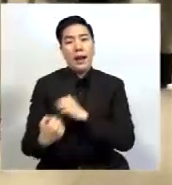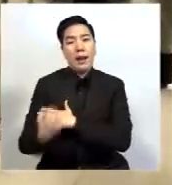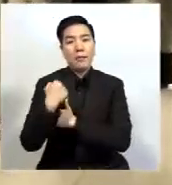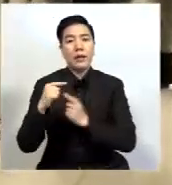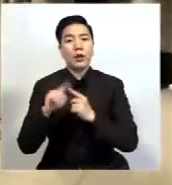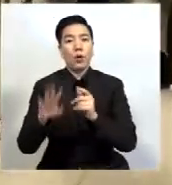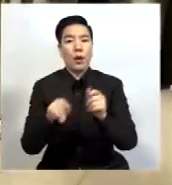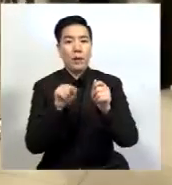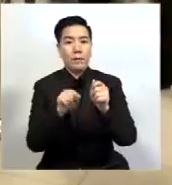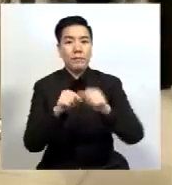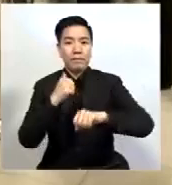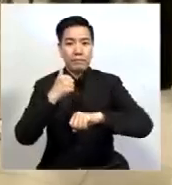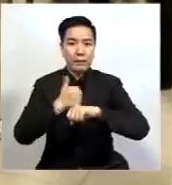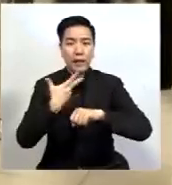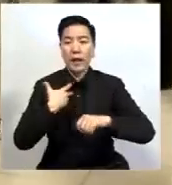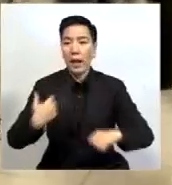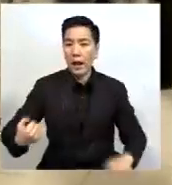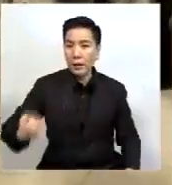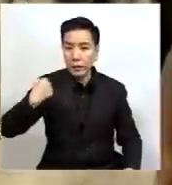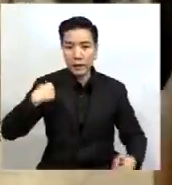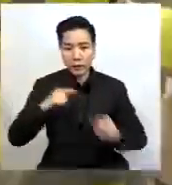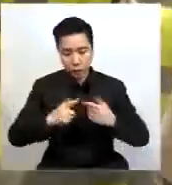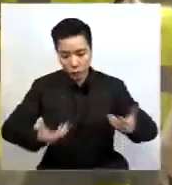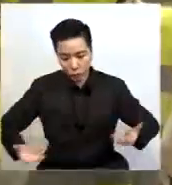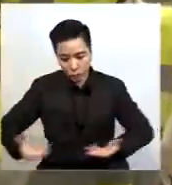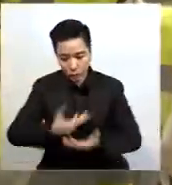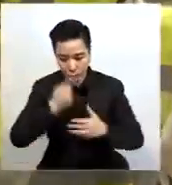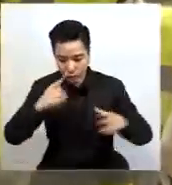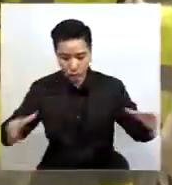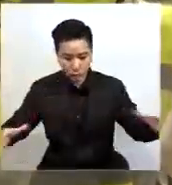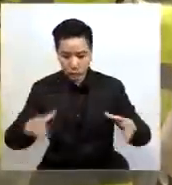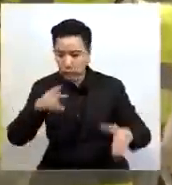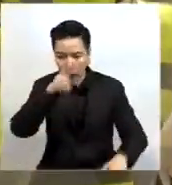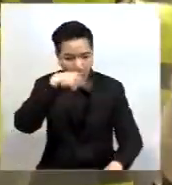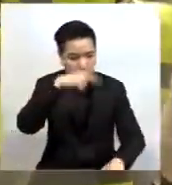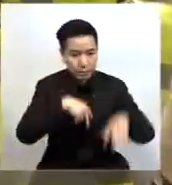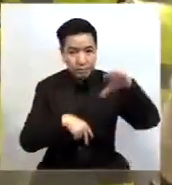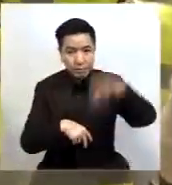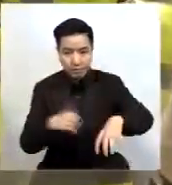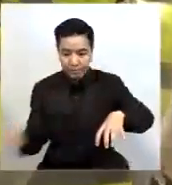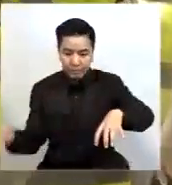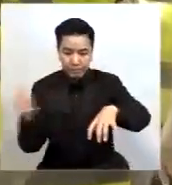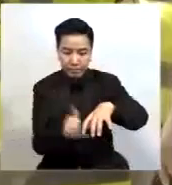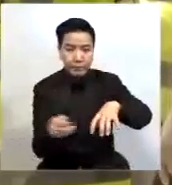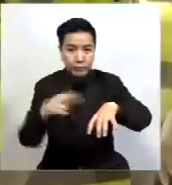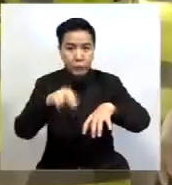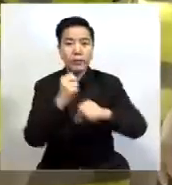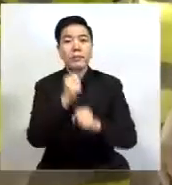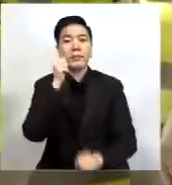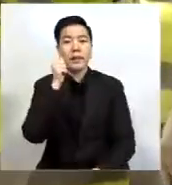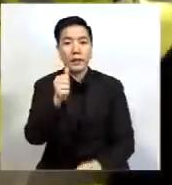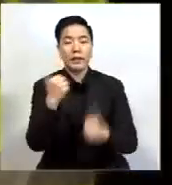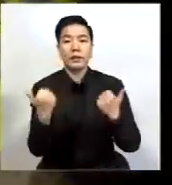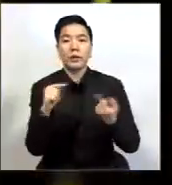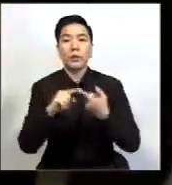จกับนายอำเภอค่ะนายอำเภอจะมีอำนาจในการพิจารณาพื้นที่แล้วก็หาพื้นที่ในการควบคุมได้